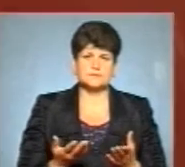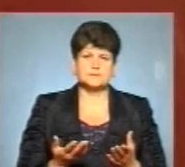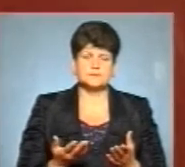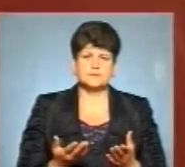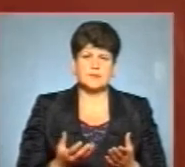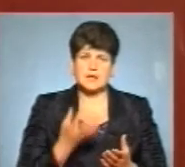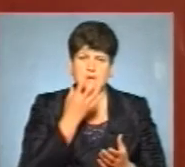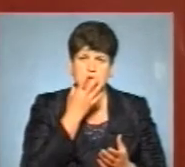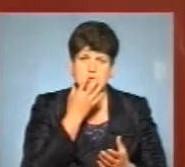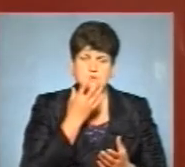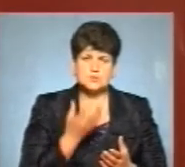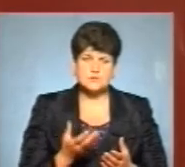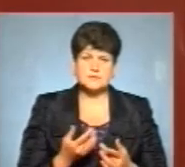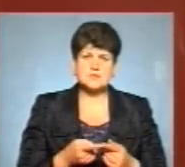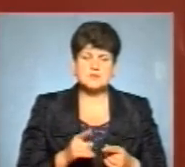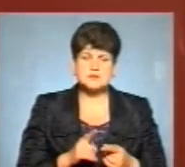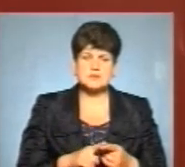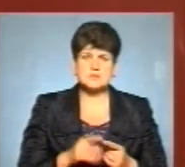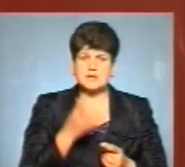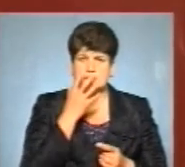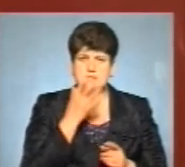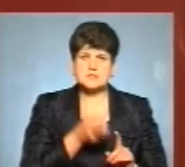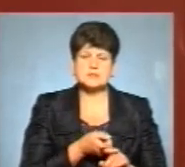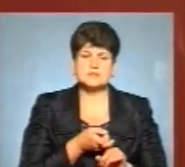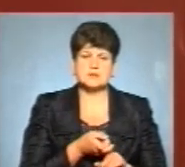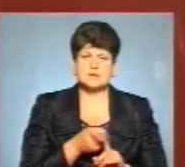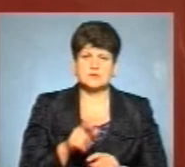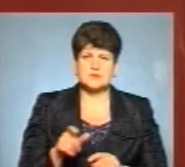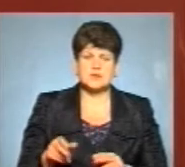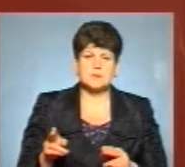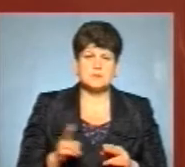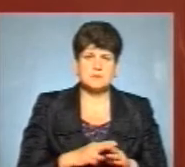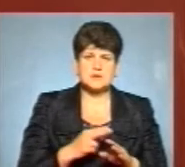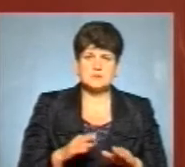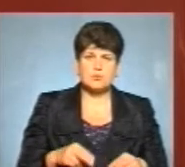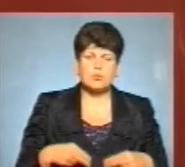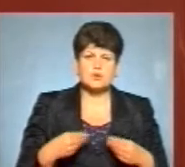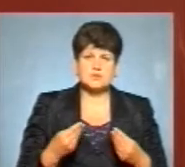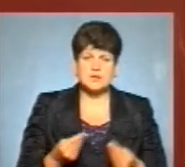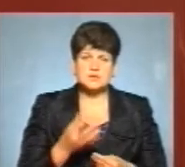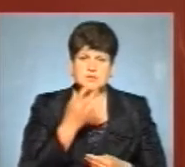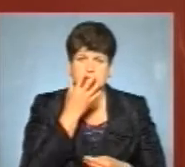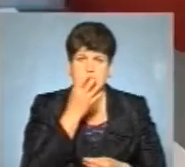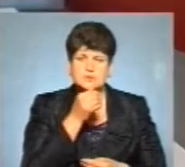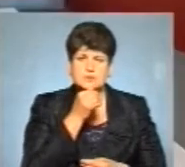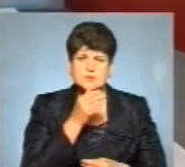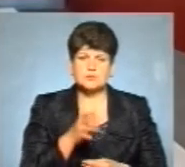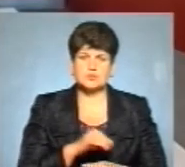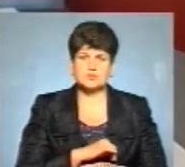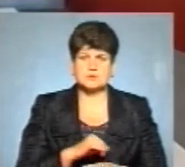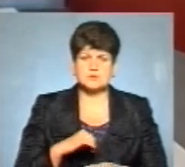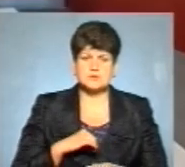потребують кисню, тобто це киснезалежні пацієнти, які без подачі кисню самостійно не можуть